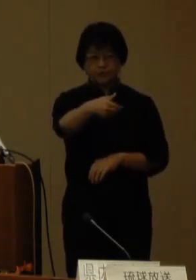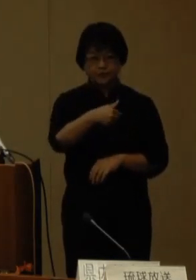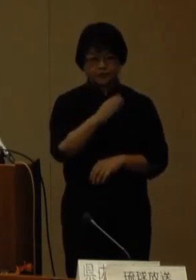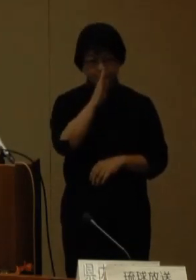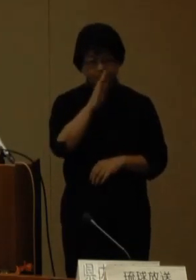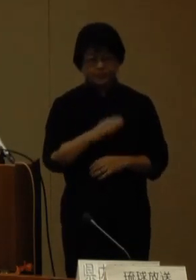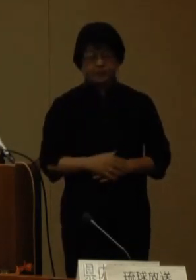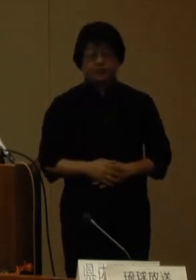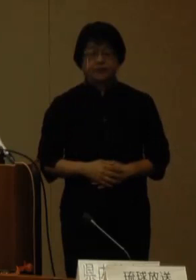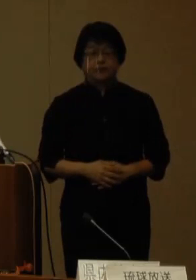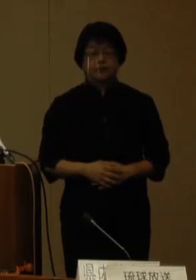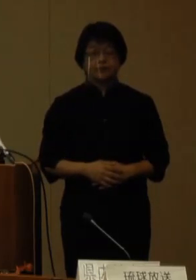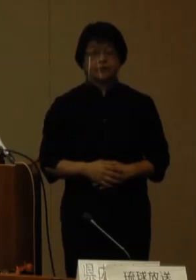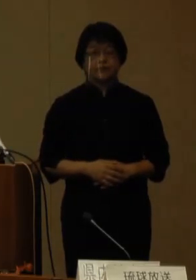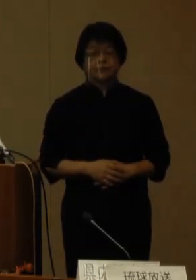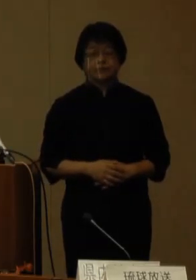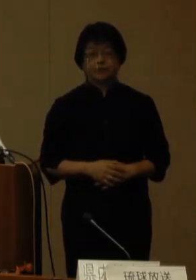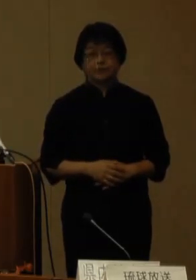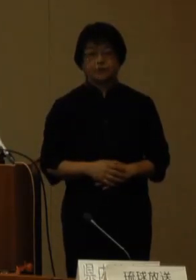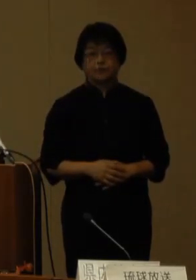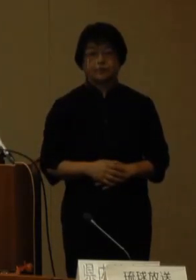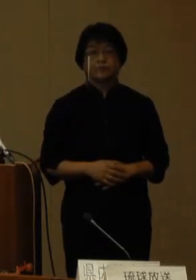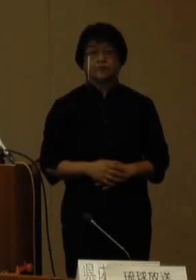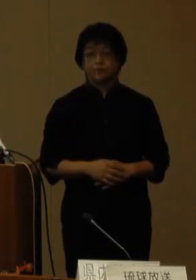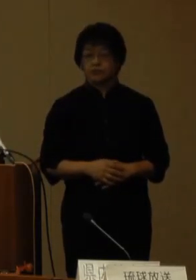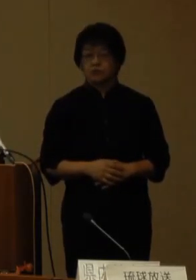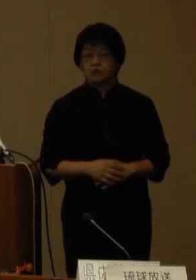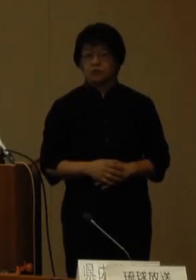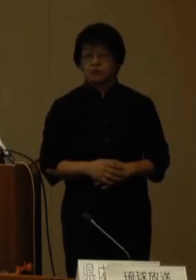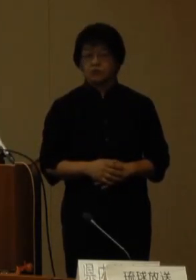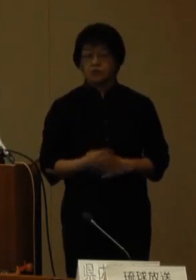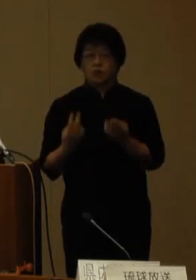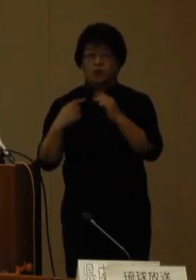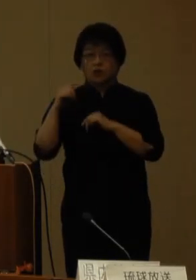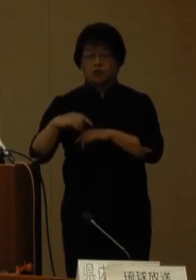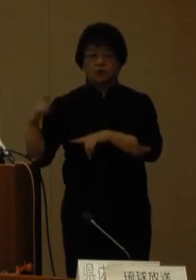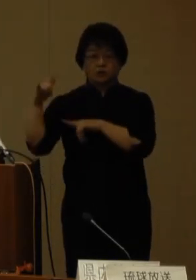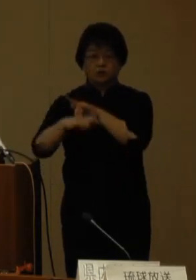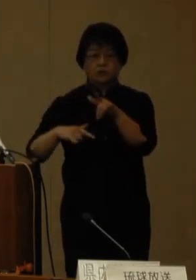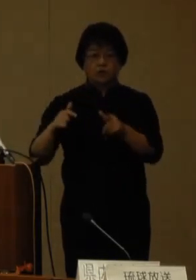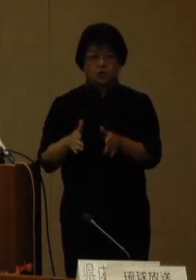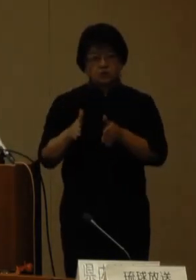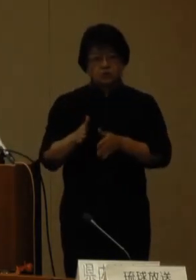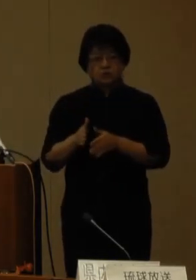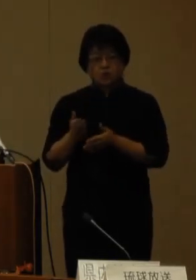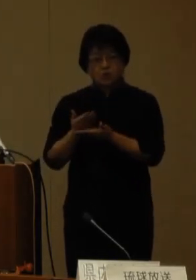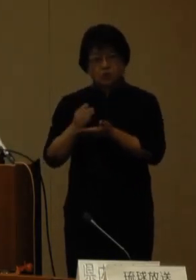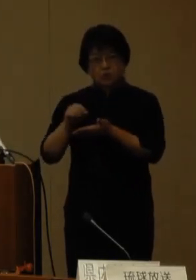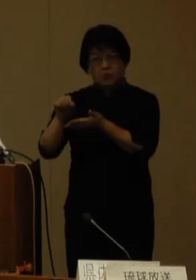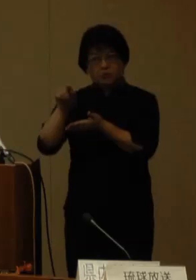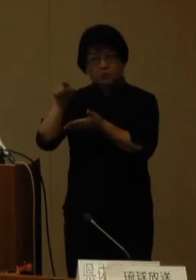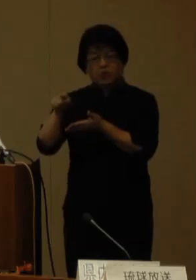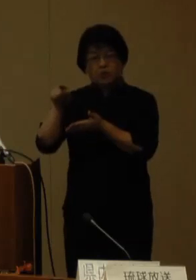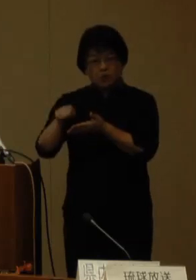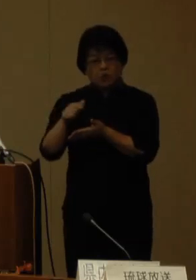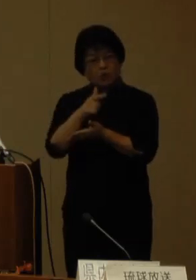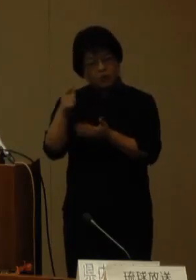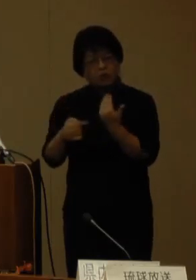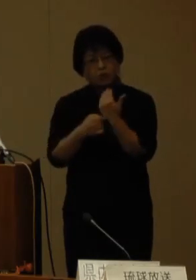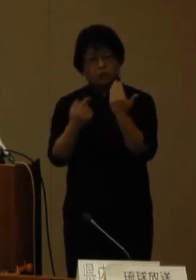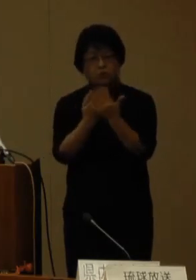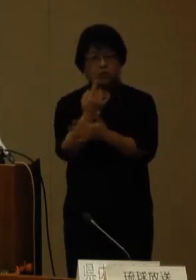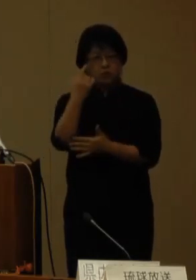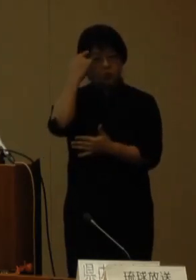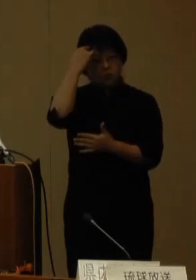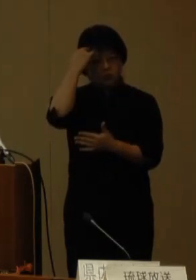琉球放送の今井です。よろしくお願いします。来県の自粛が結構大きなポイントになってくると思うんですけども、全国的にはどの